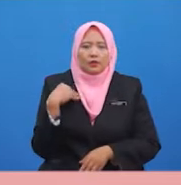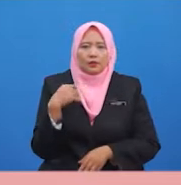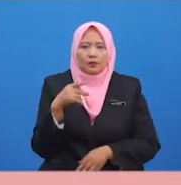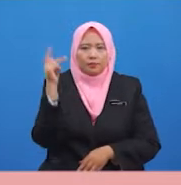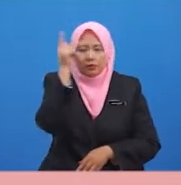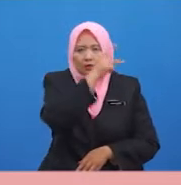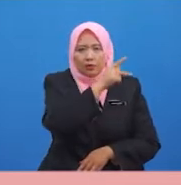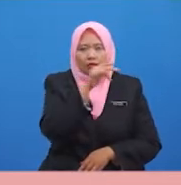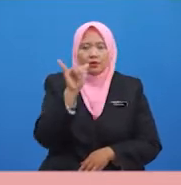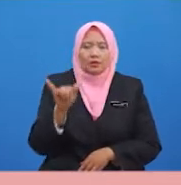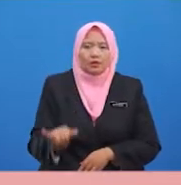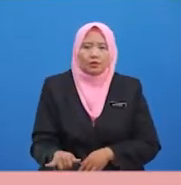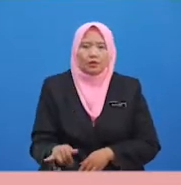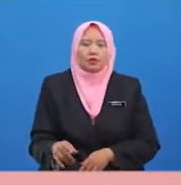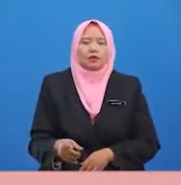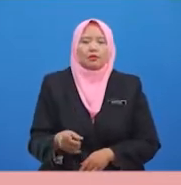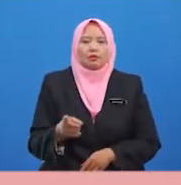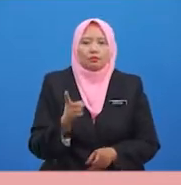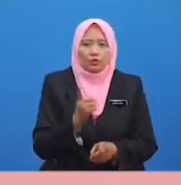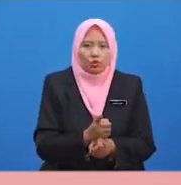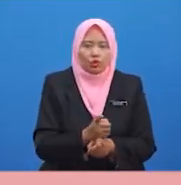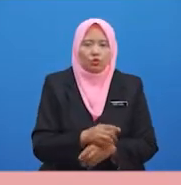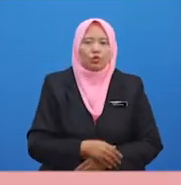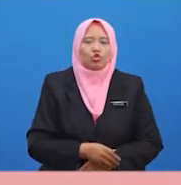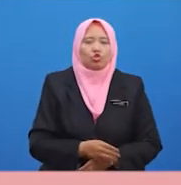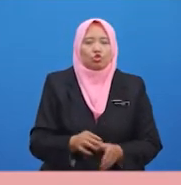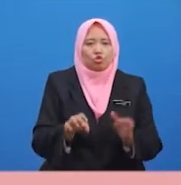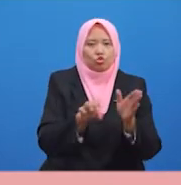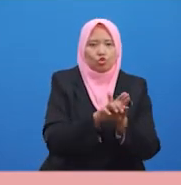sepatutnya. Contohnya, simpanan wang di bank.